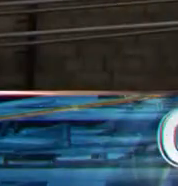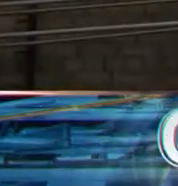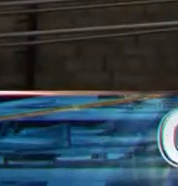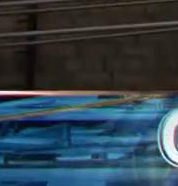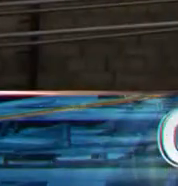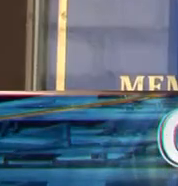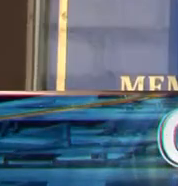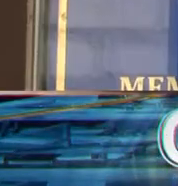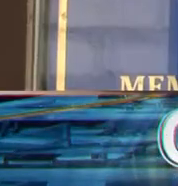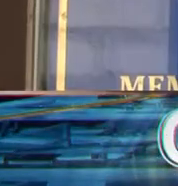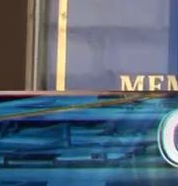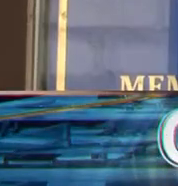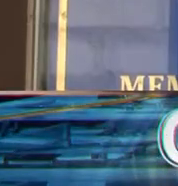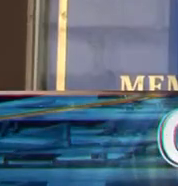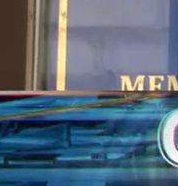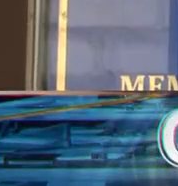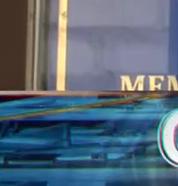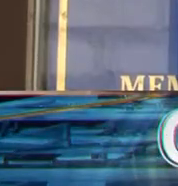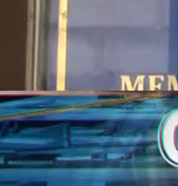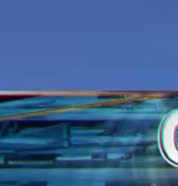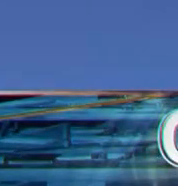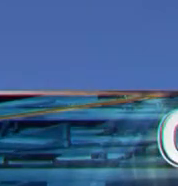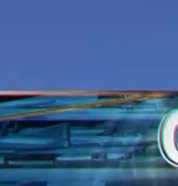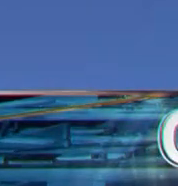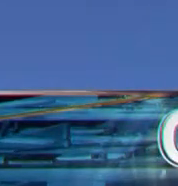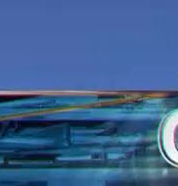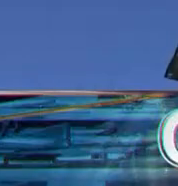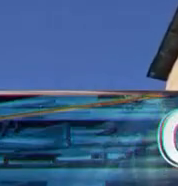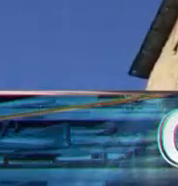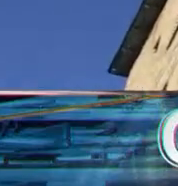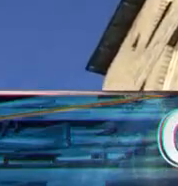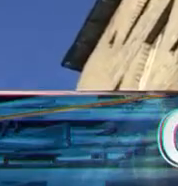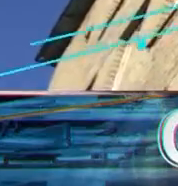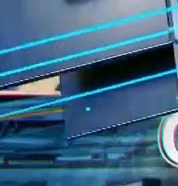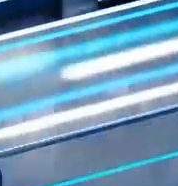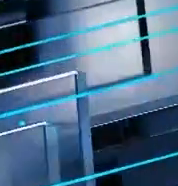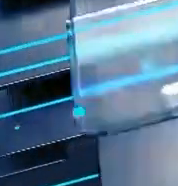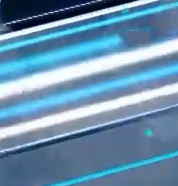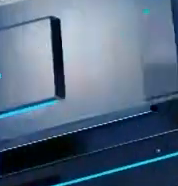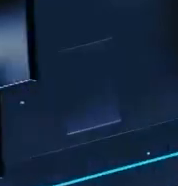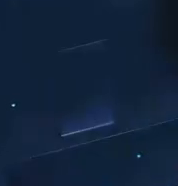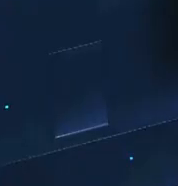ЧП. 17-летняя талдыкурганка разбилась, выпав из окна своего колледжа.